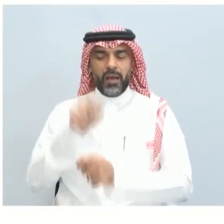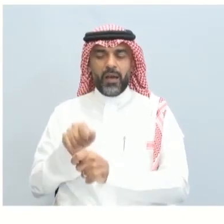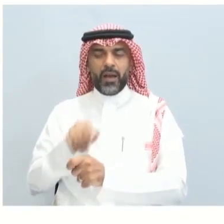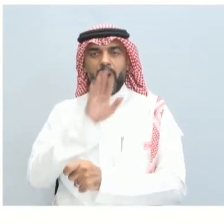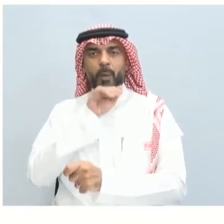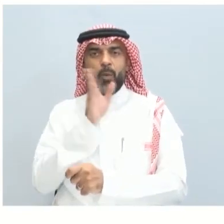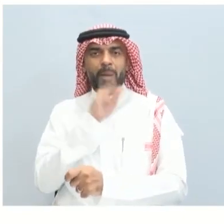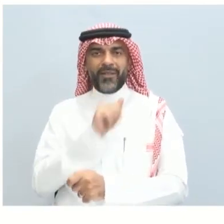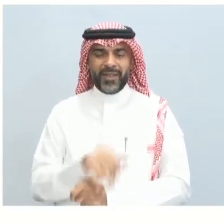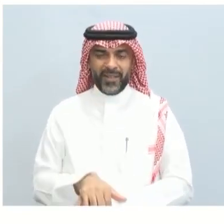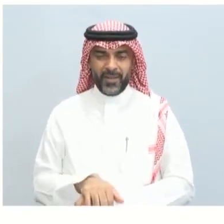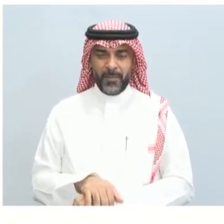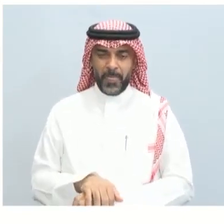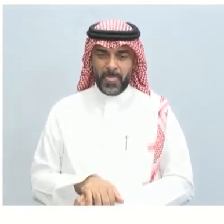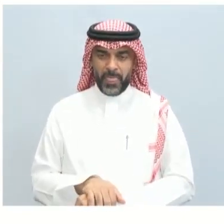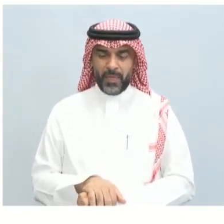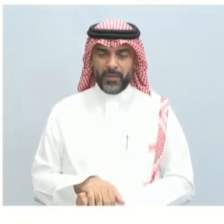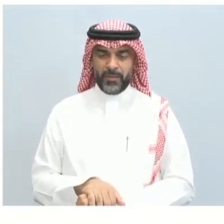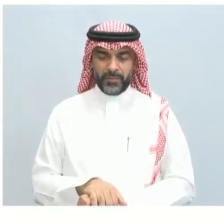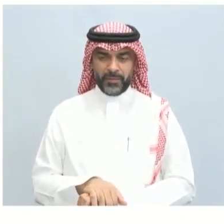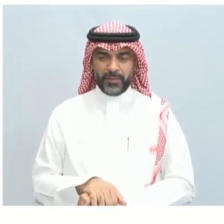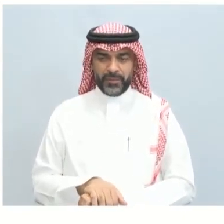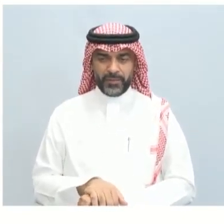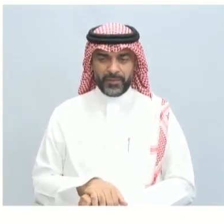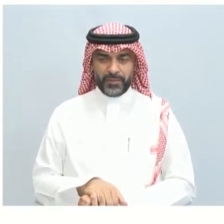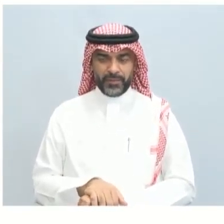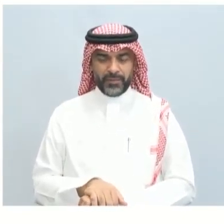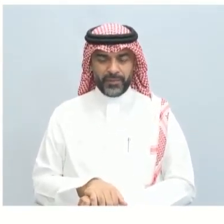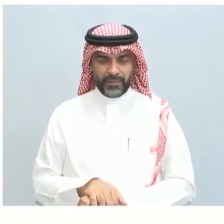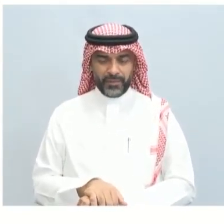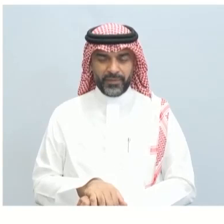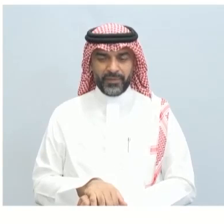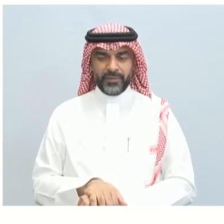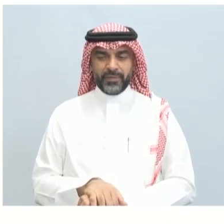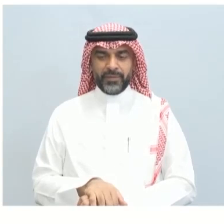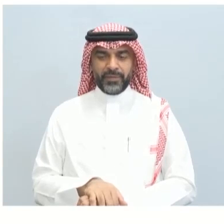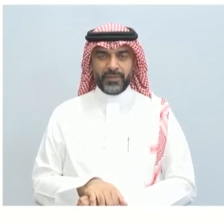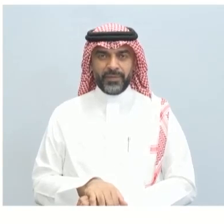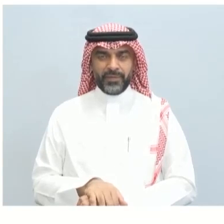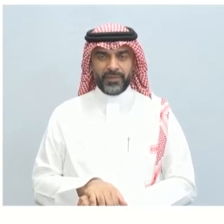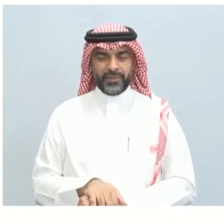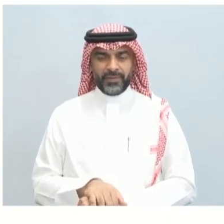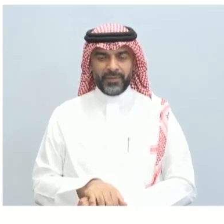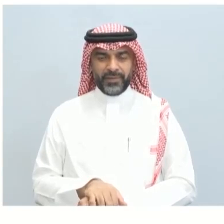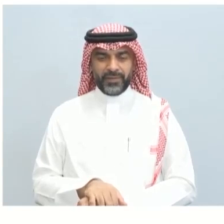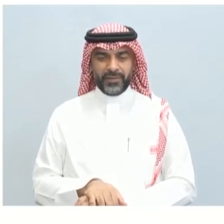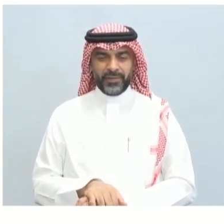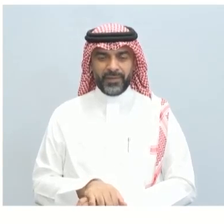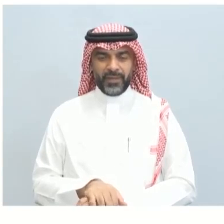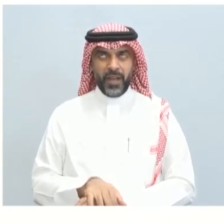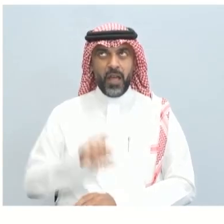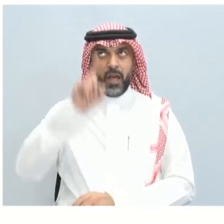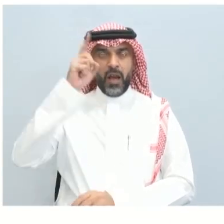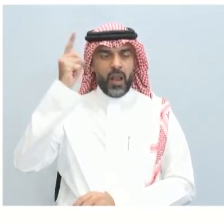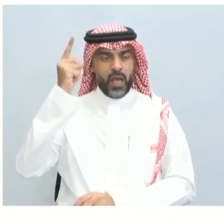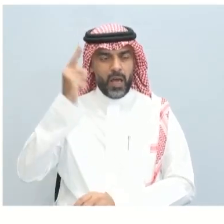مساله مهمه الله هو من خلق عيسى بن مريم بامر من